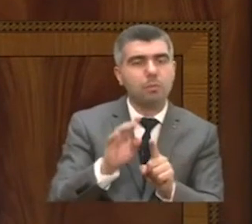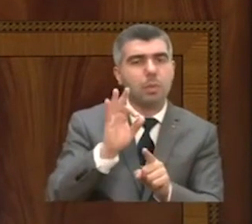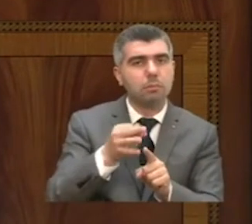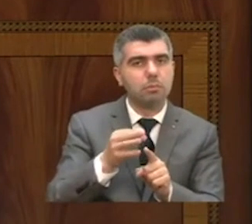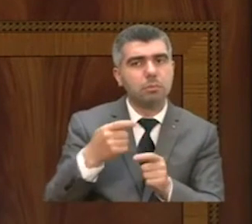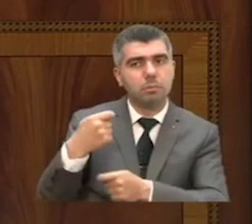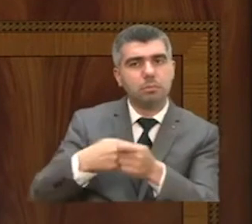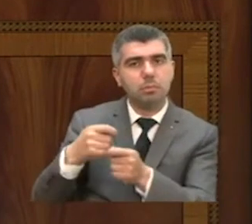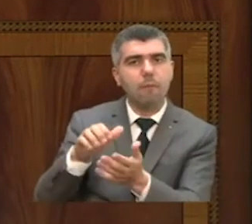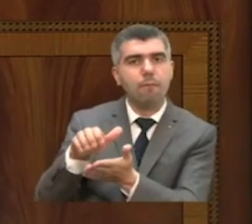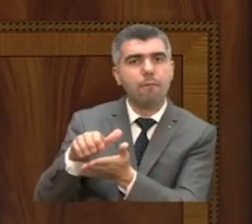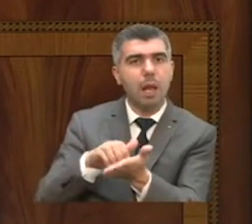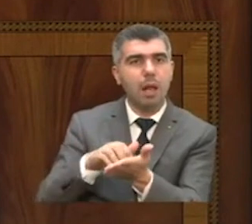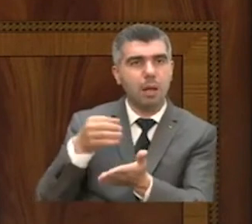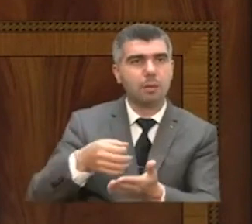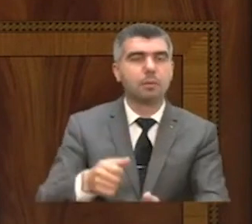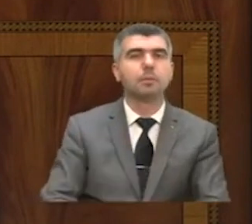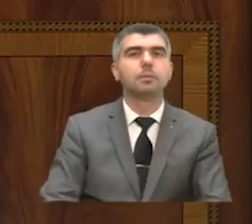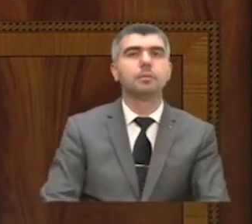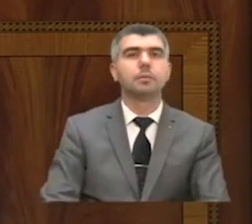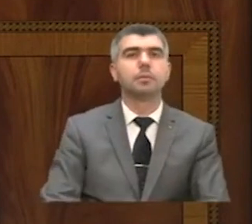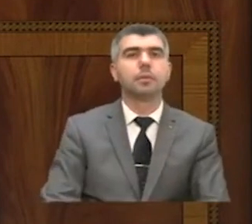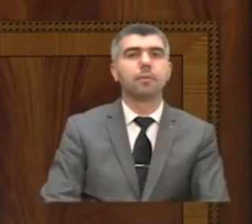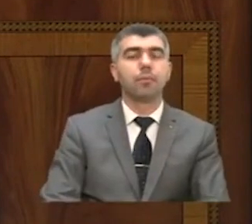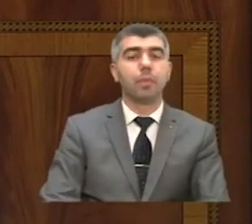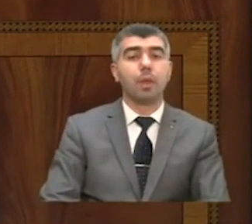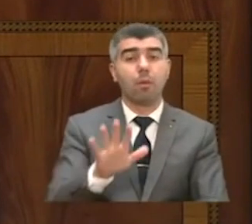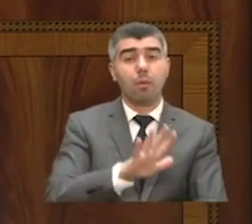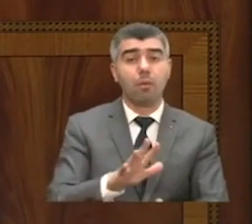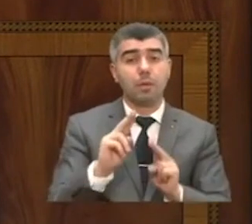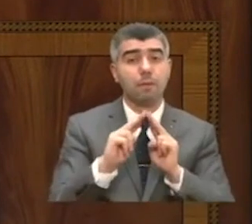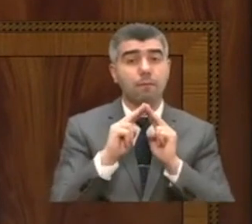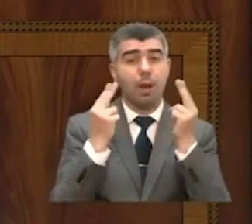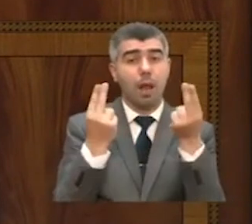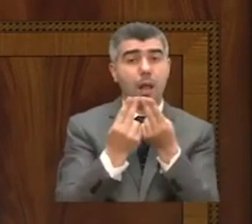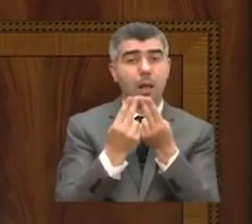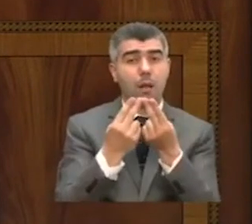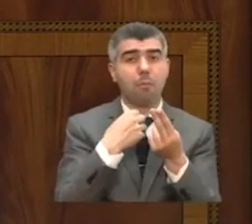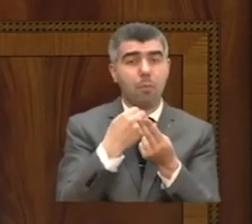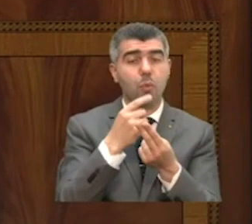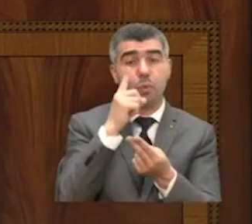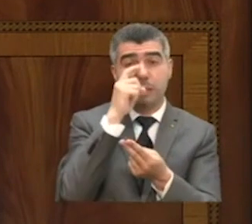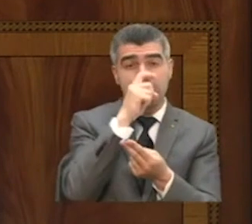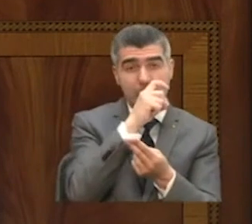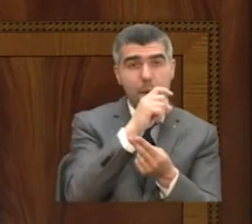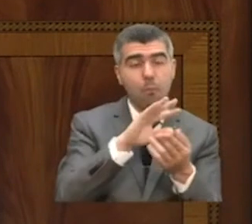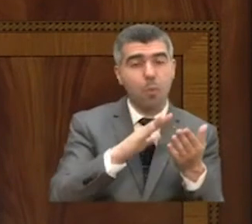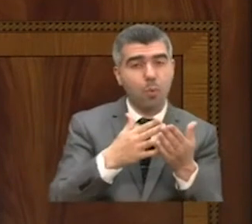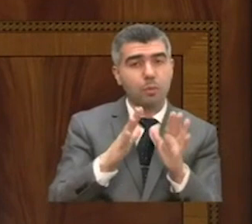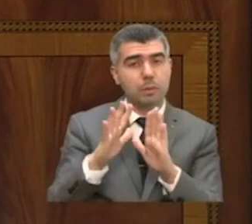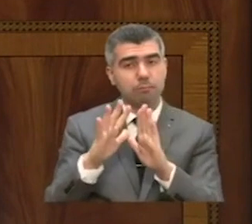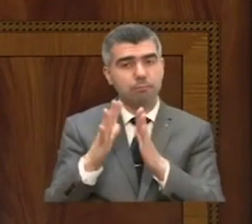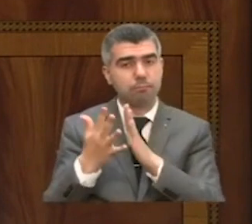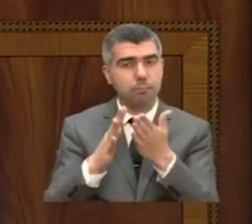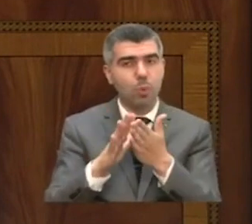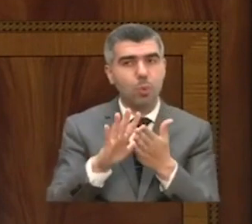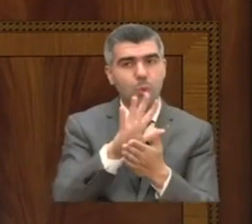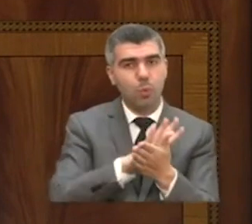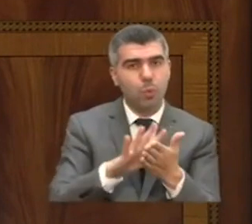الفلاحية المغربية. وخا هاد الظروف العالمية الصعبة وكاين اضطراب وارتباك في